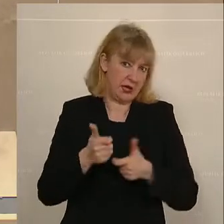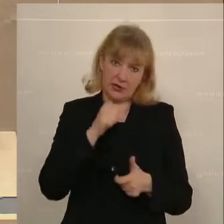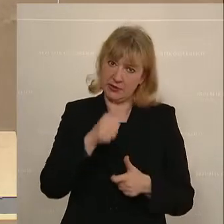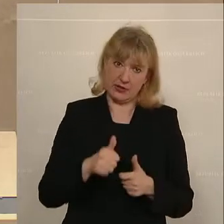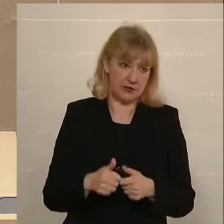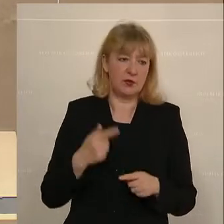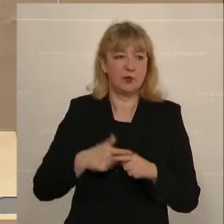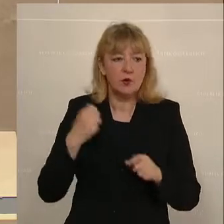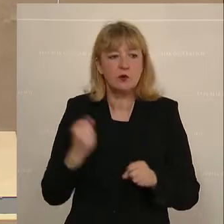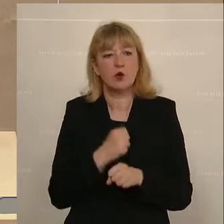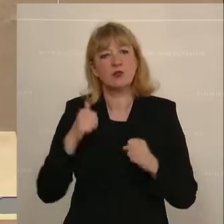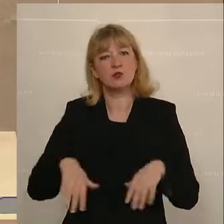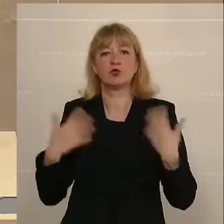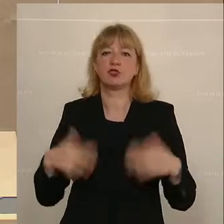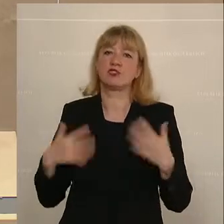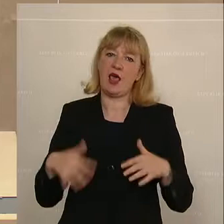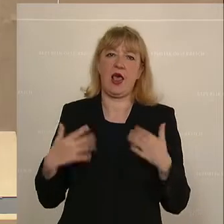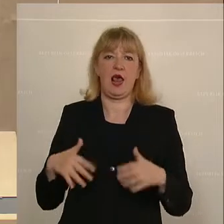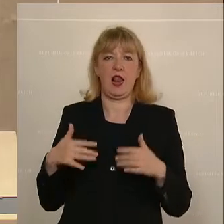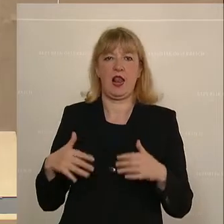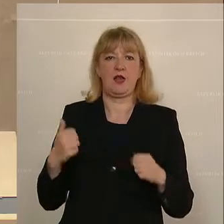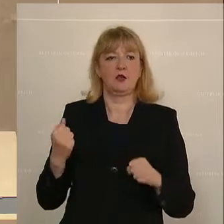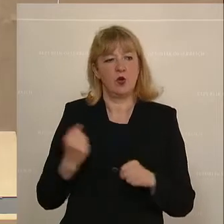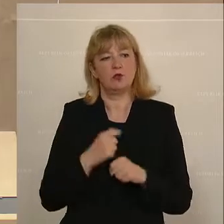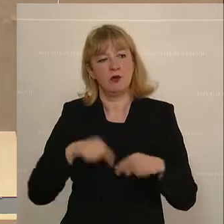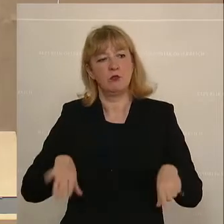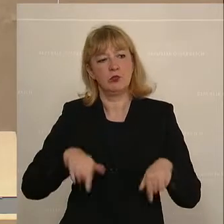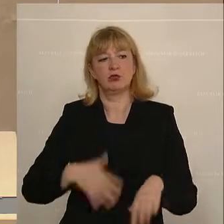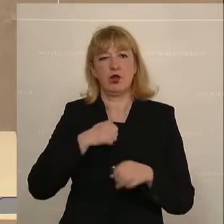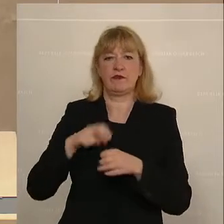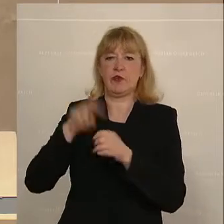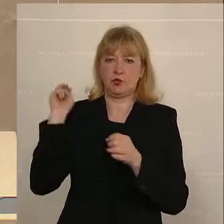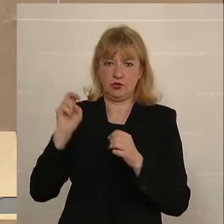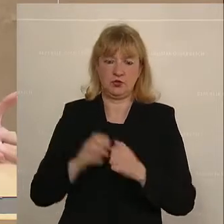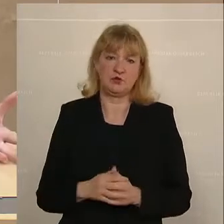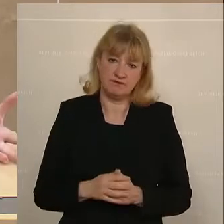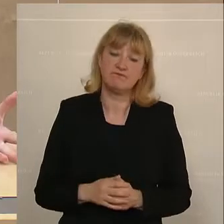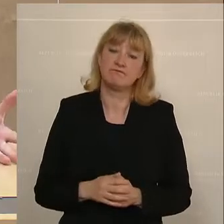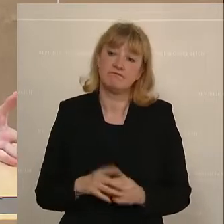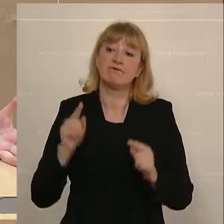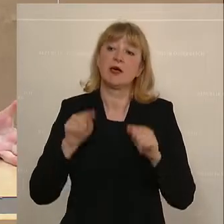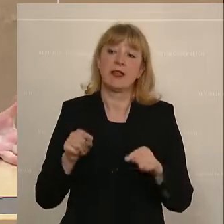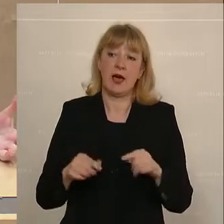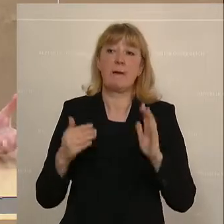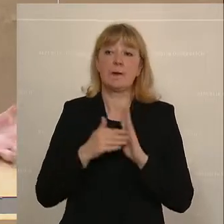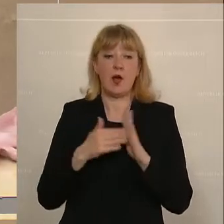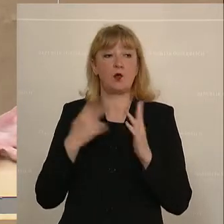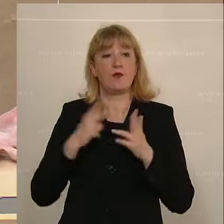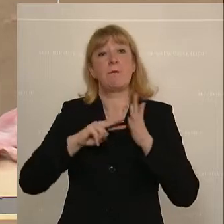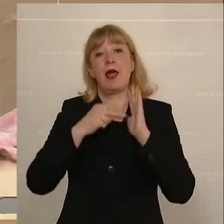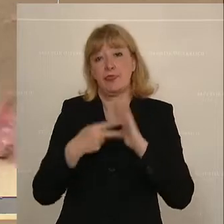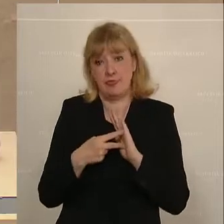und trotzdem muss es so schnell als nur irgendwie möglich uns gelingen. Und dazu braucht es natürlich einen